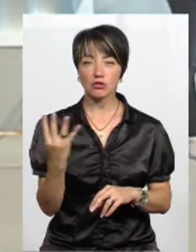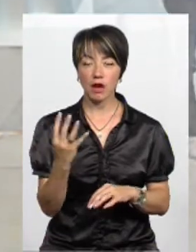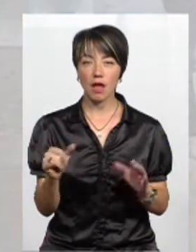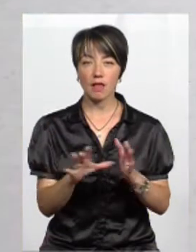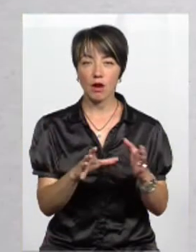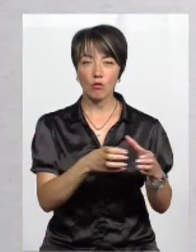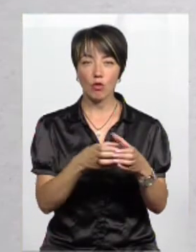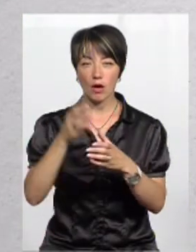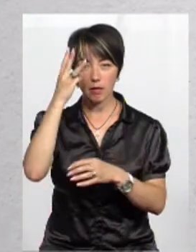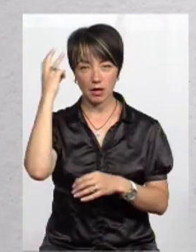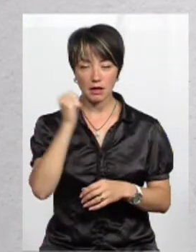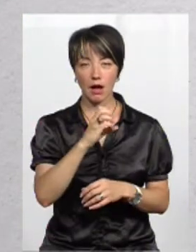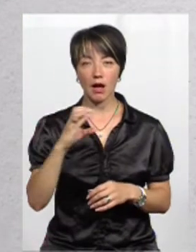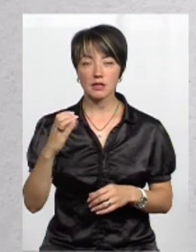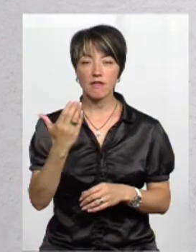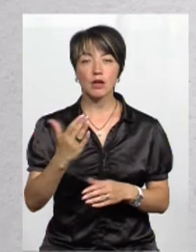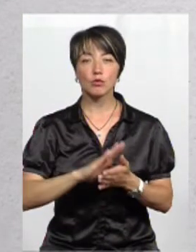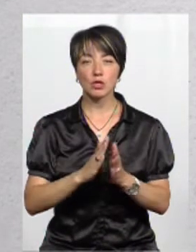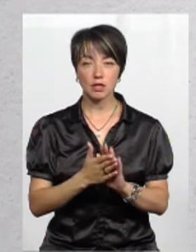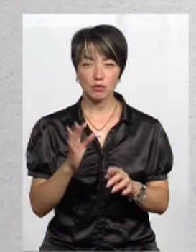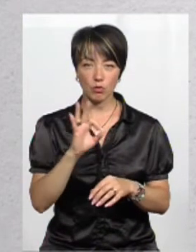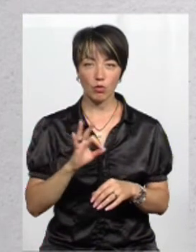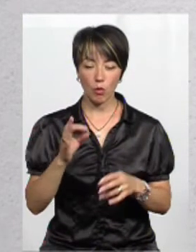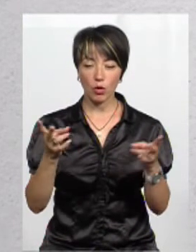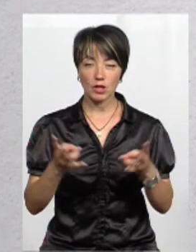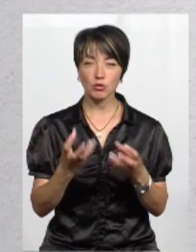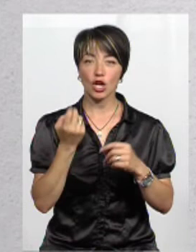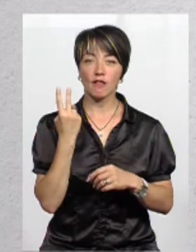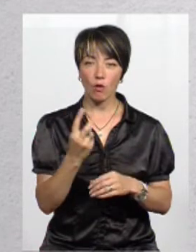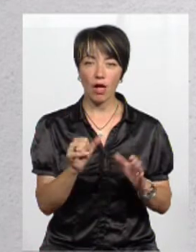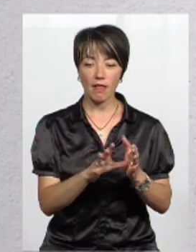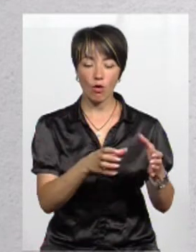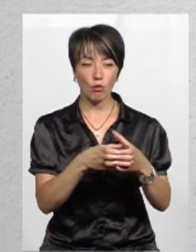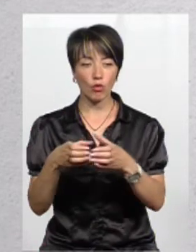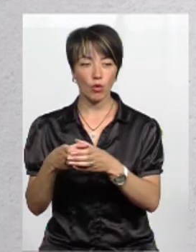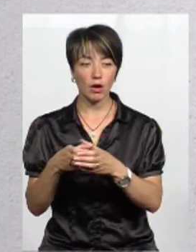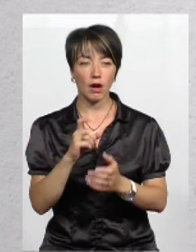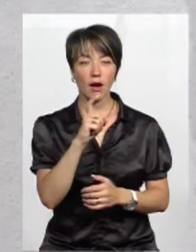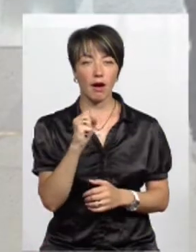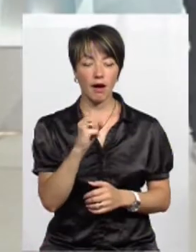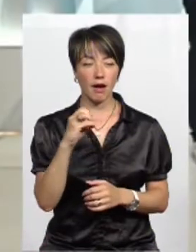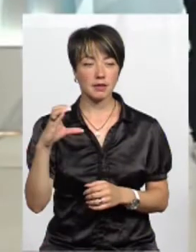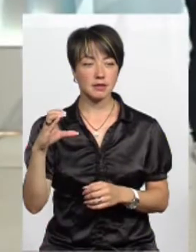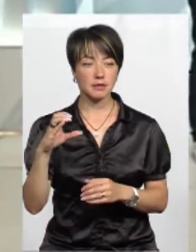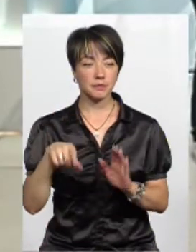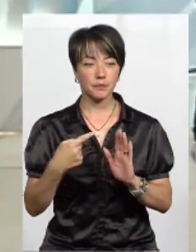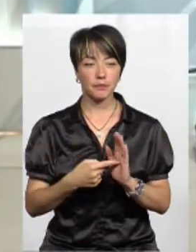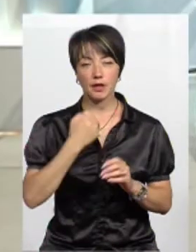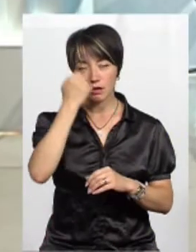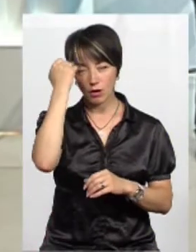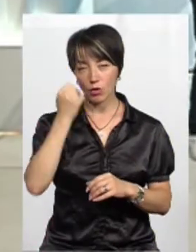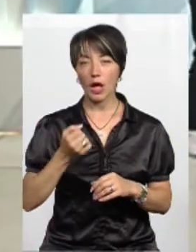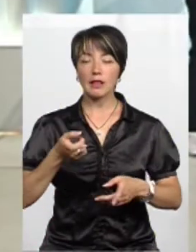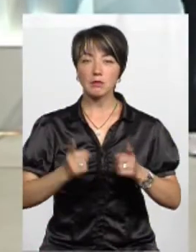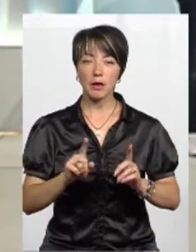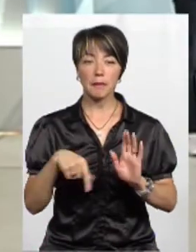4-го енергоблоків Хмельницької АЕС. Яка ваша позиція стосовно потреби у ще двох енергоблоках у Нетішині? Дякую за запитання.